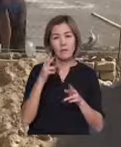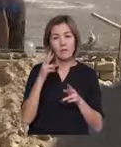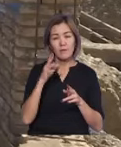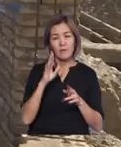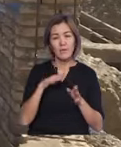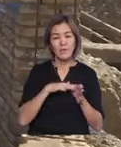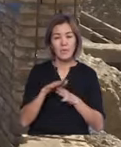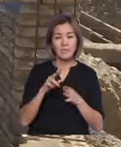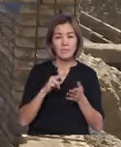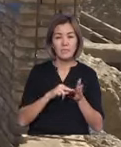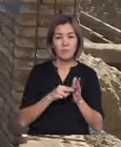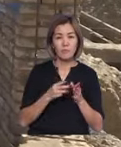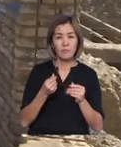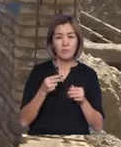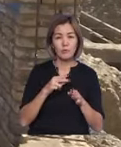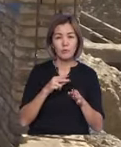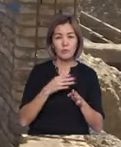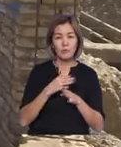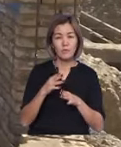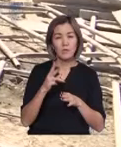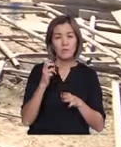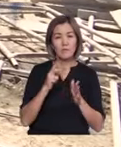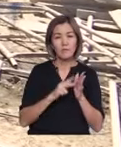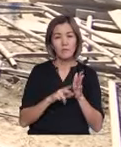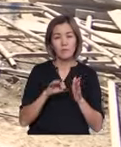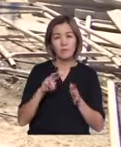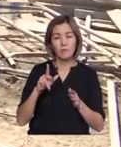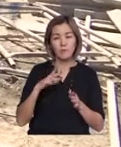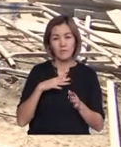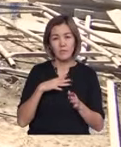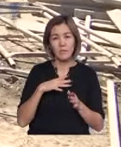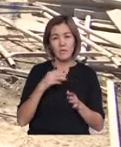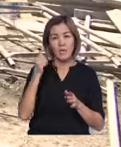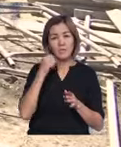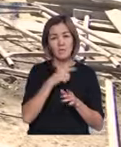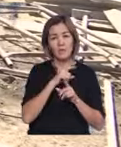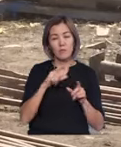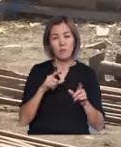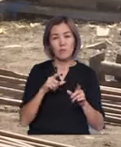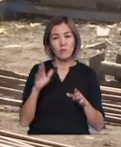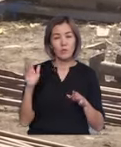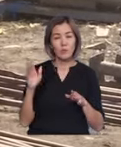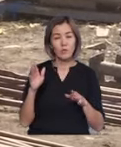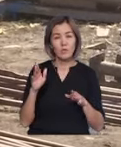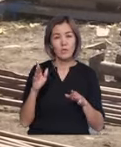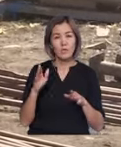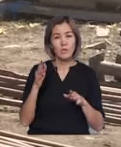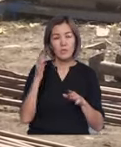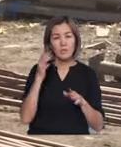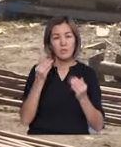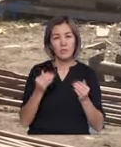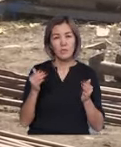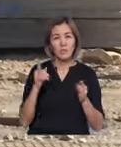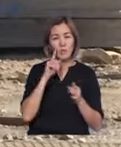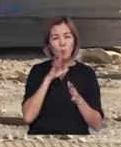реализацию этого проекта из бюджета выделено 280 млн тенге старая амбулатория функционировал ранее была